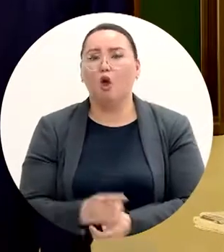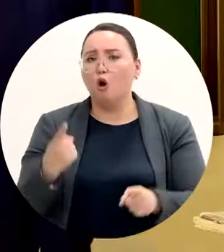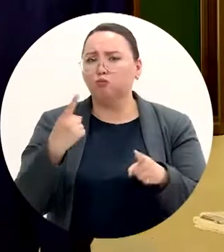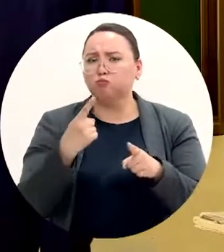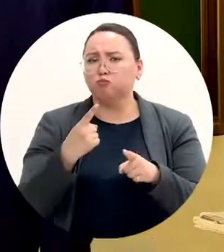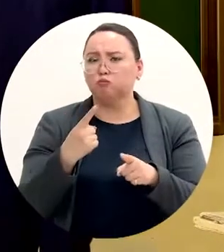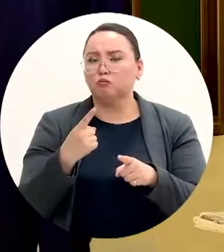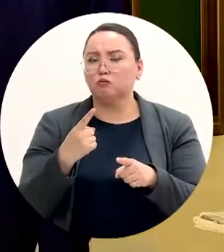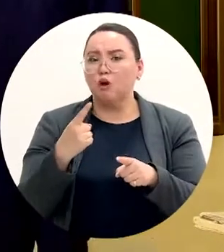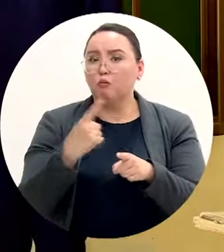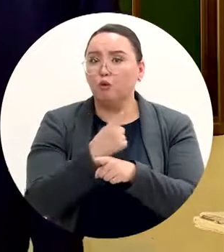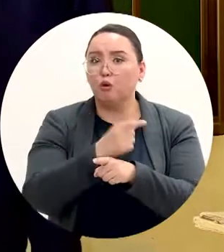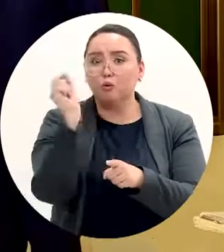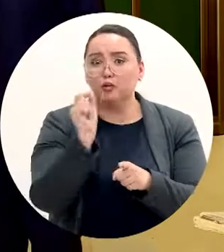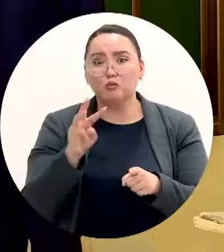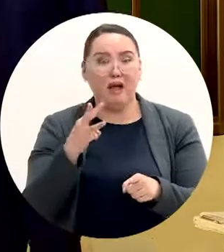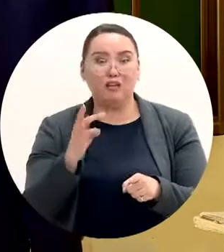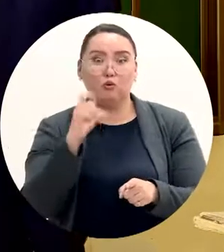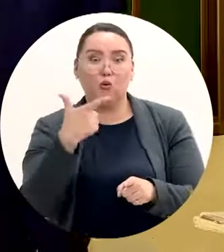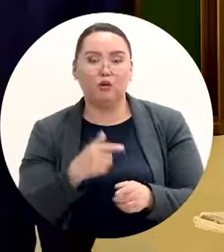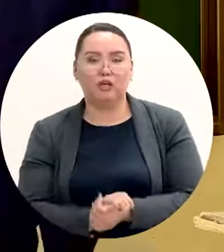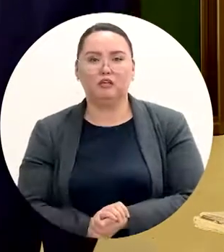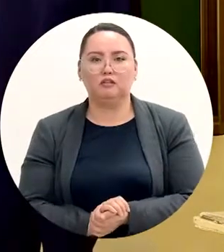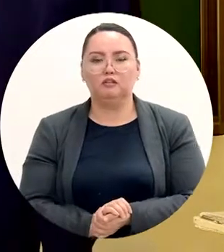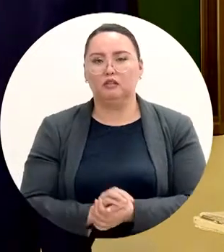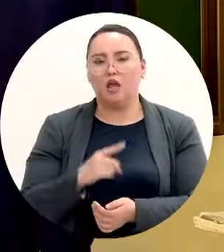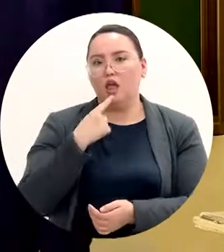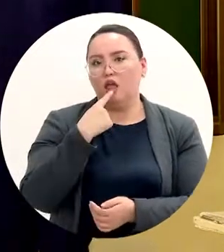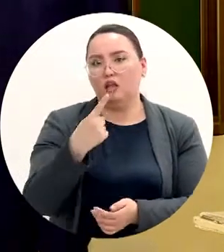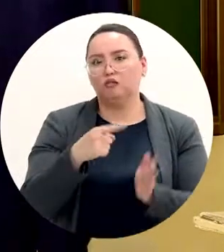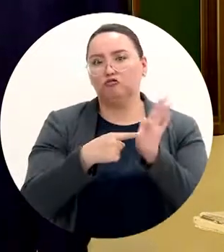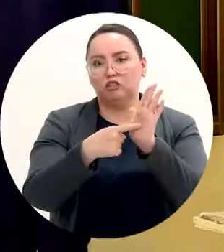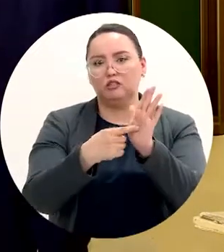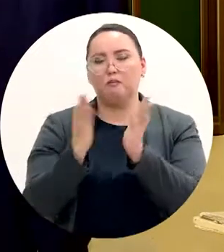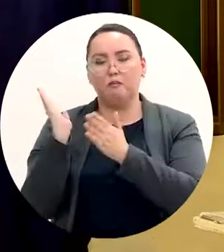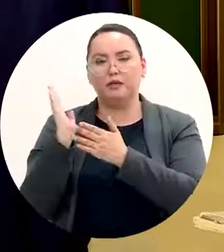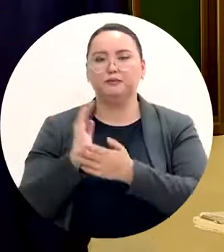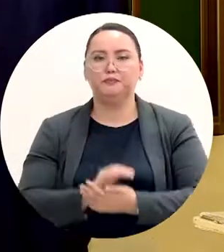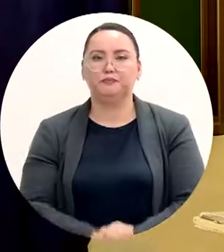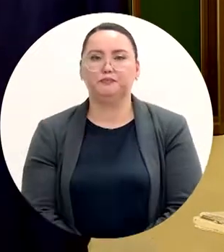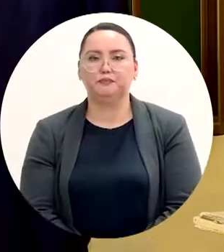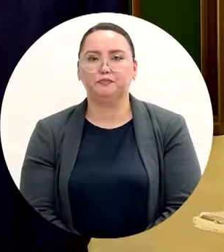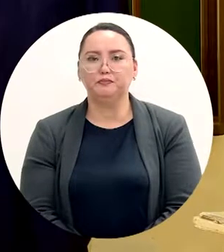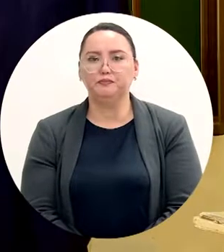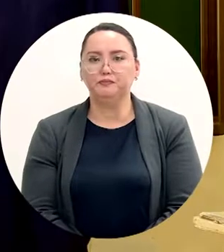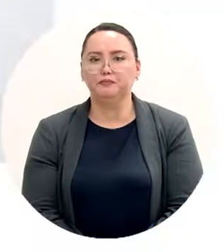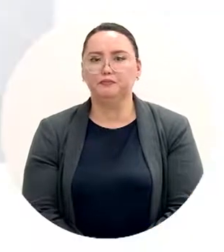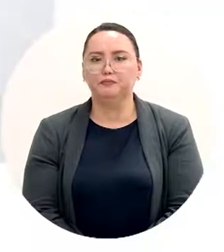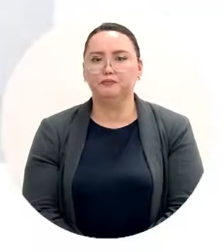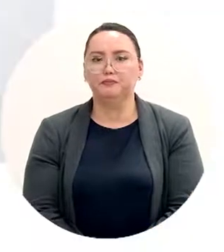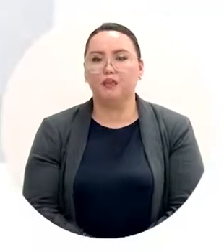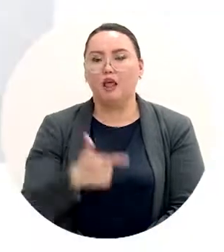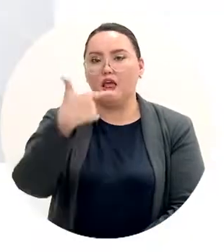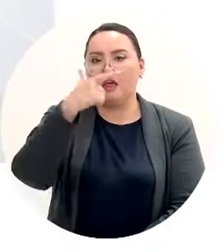мөн үнтэй адилхан бичигдэх магадaltaй үгсийг бүшин доор нь оруулсан байна. Мах гэдэг үгэнд саг бүтээврийг залгасан байна. Цай гэдэг